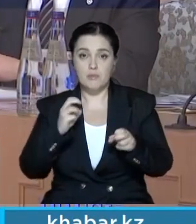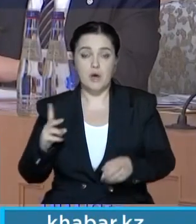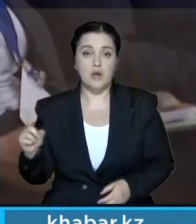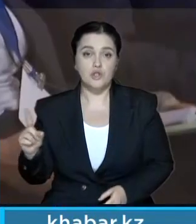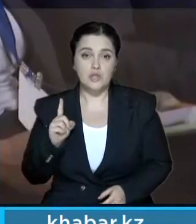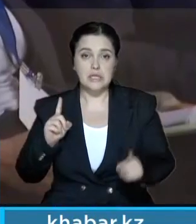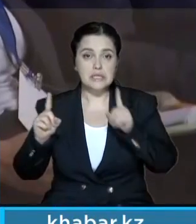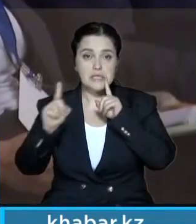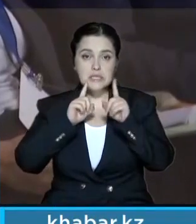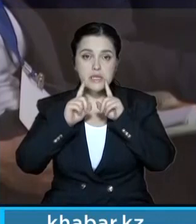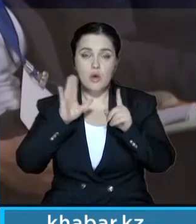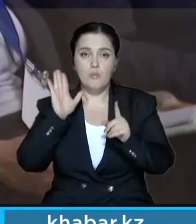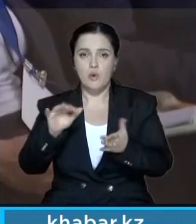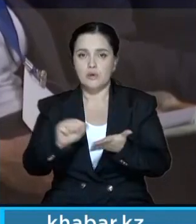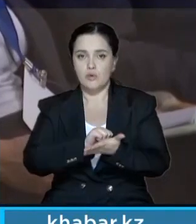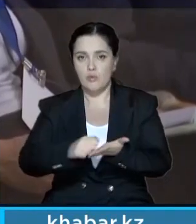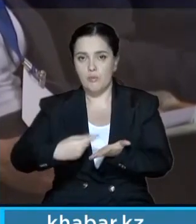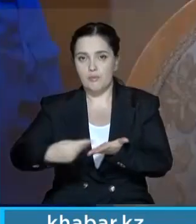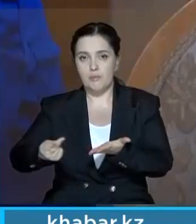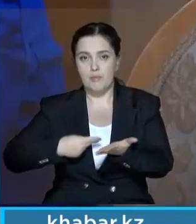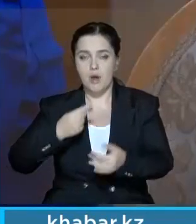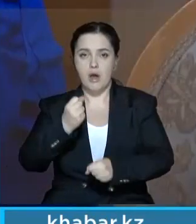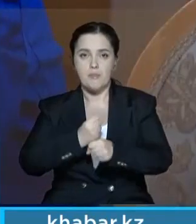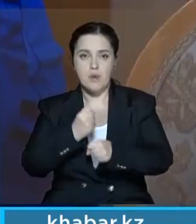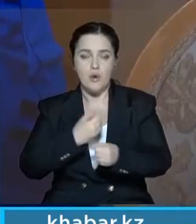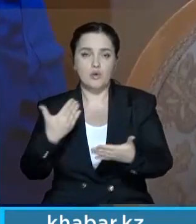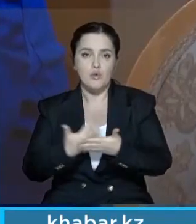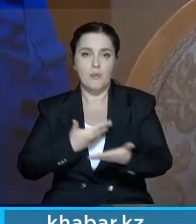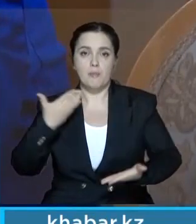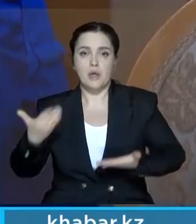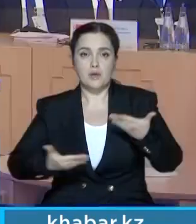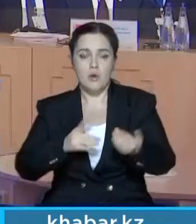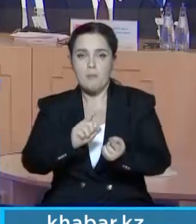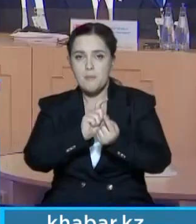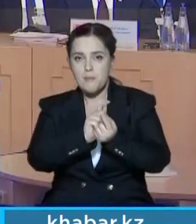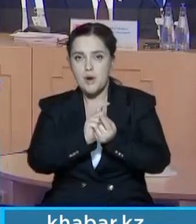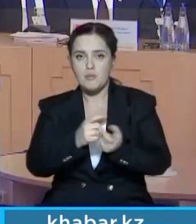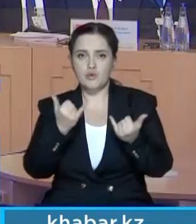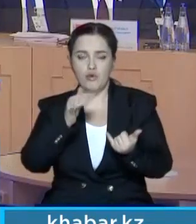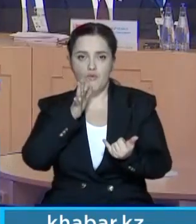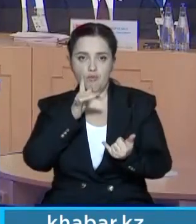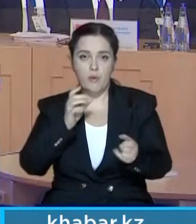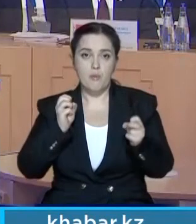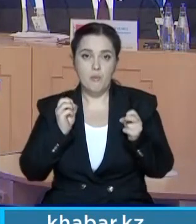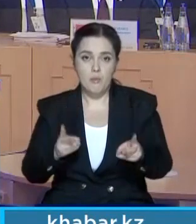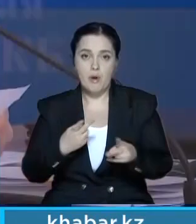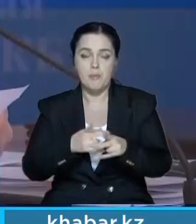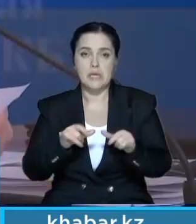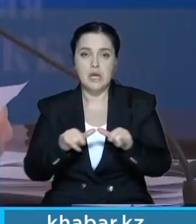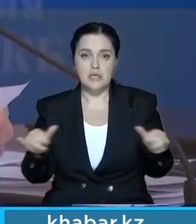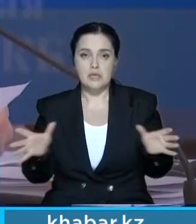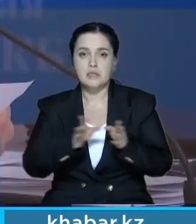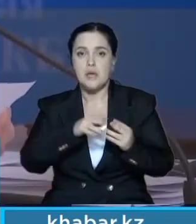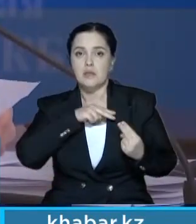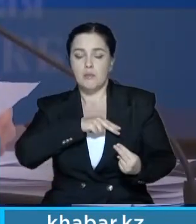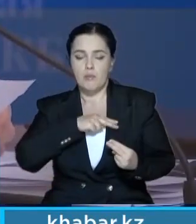Ожидается, что в ходе заседания будут приняты документы по выработке новых подходов в борьбе с современными вызовами и угрозами и развитию сотрудничества в